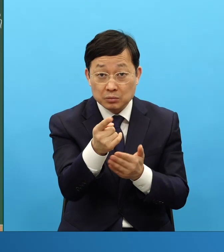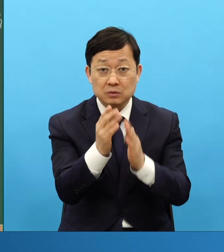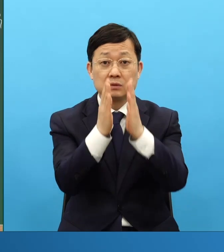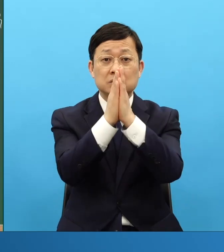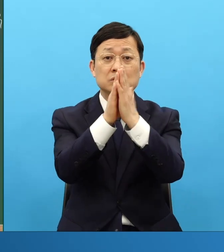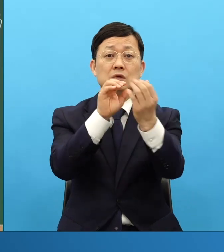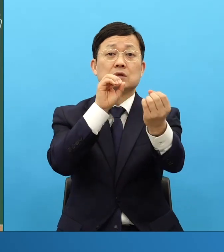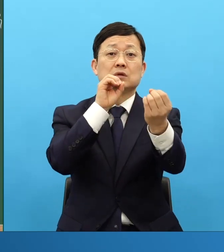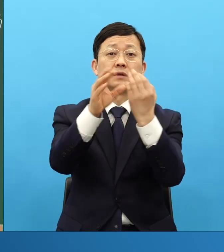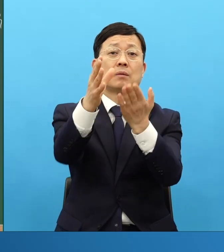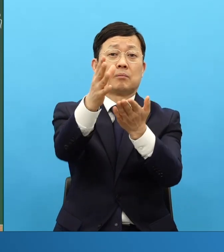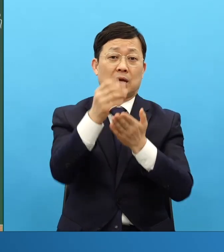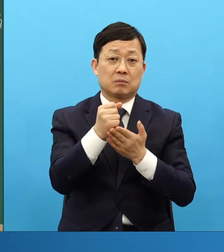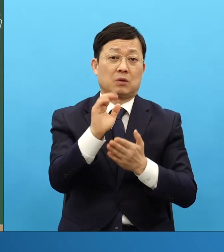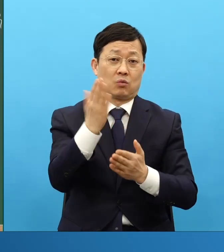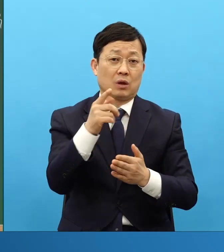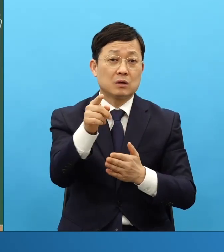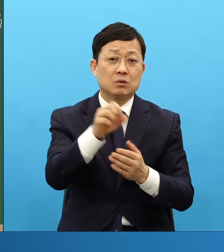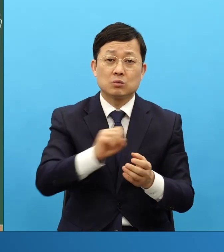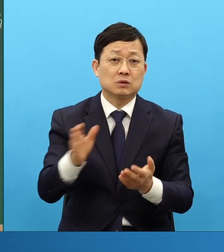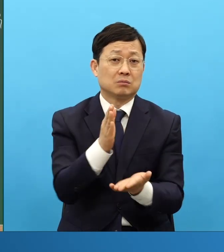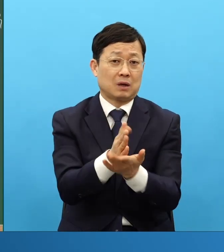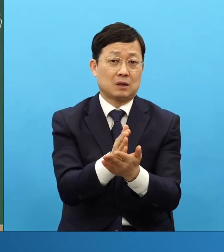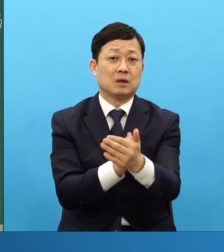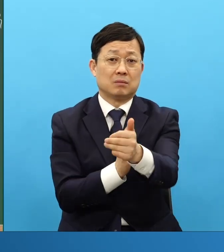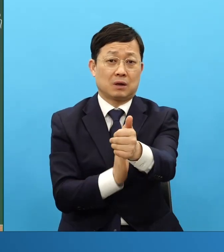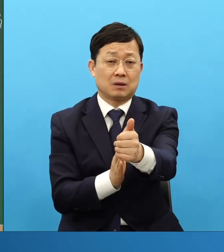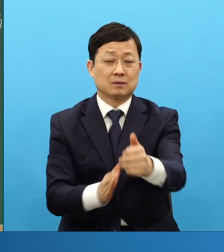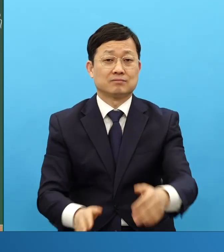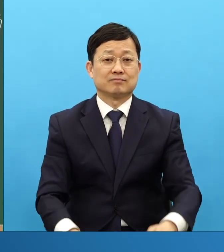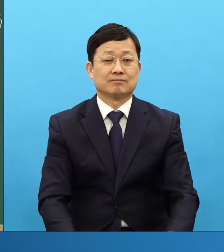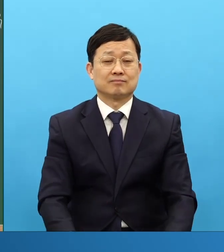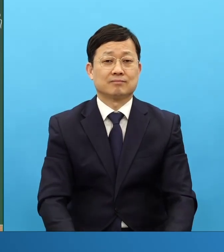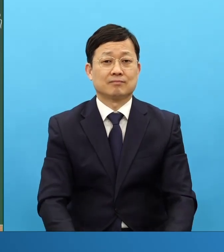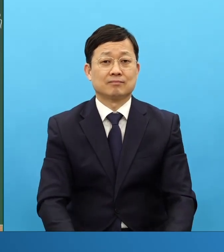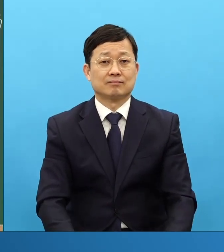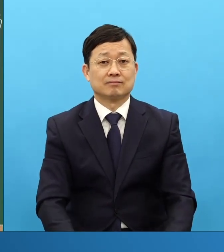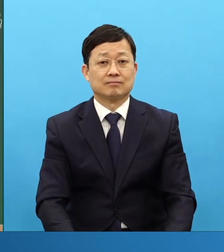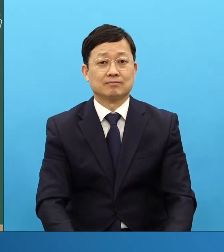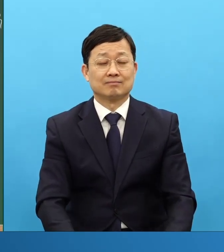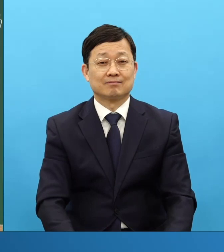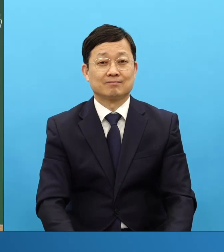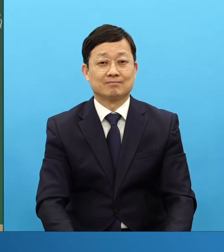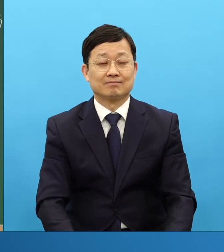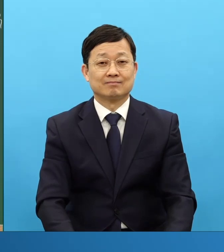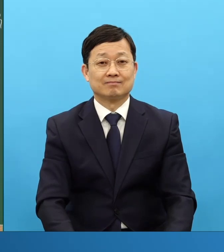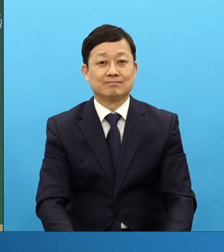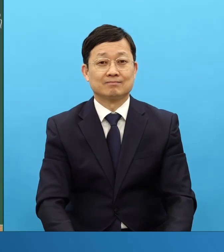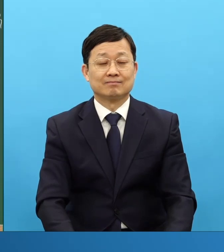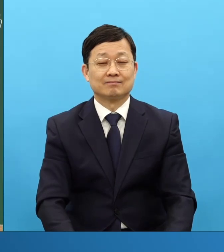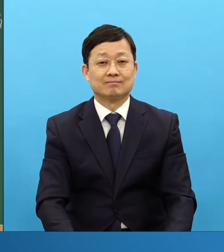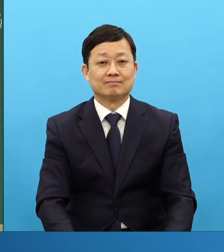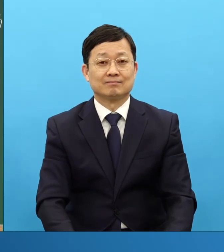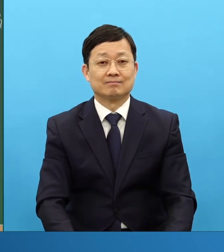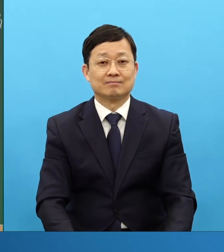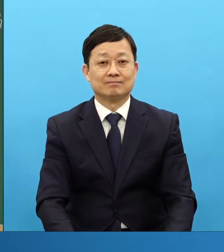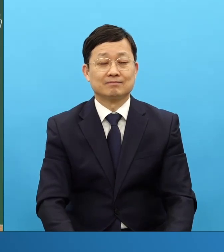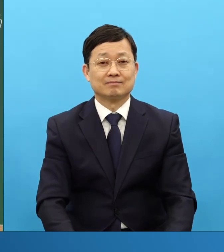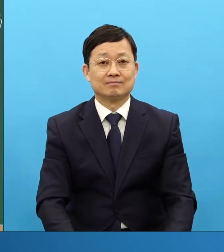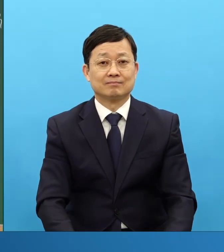돼요. Because all we need is for 그거 you, 놓치면 안 church 됩니다. officer, business people, to receive answers. Don't lose hold of that. 솔직한 말로 말이죠.